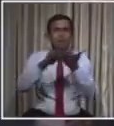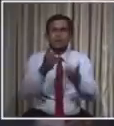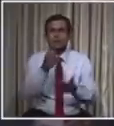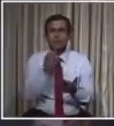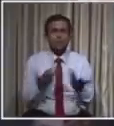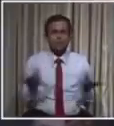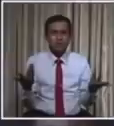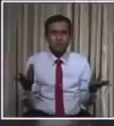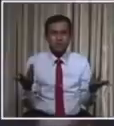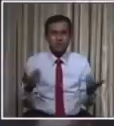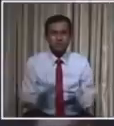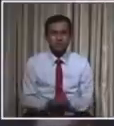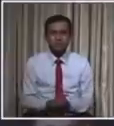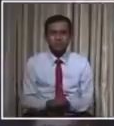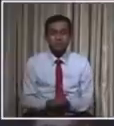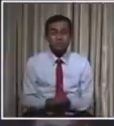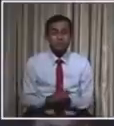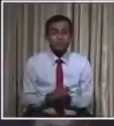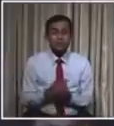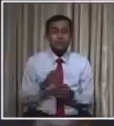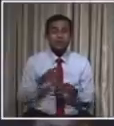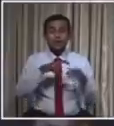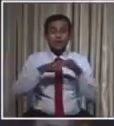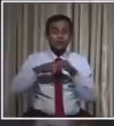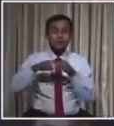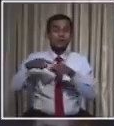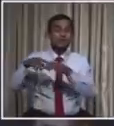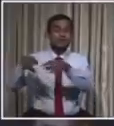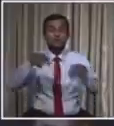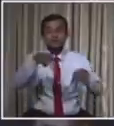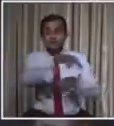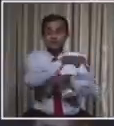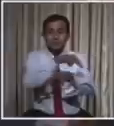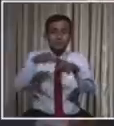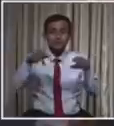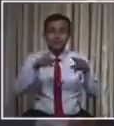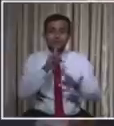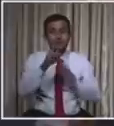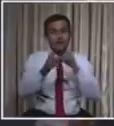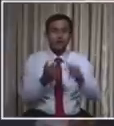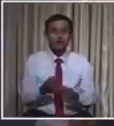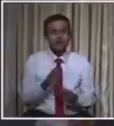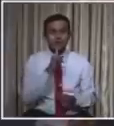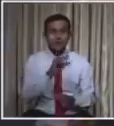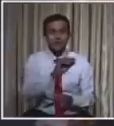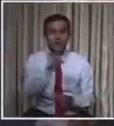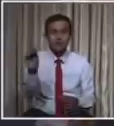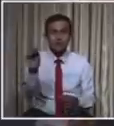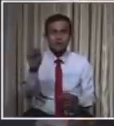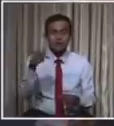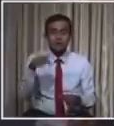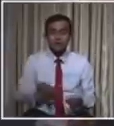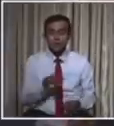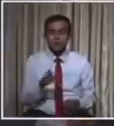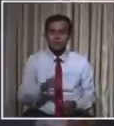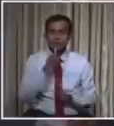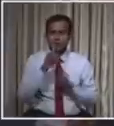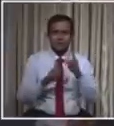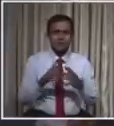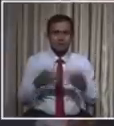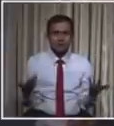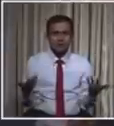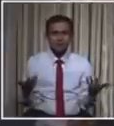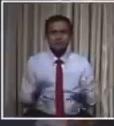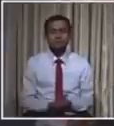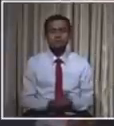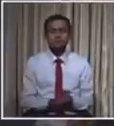අවශ්‍යතාවයක් නැහැ හරිද හැබැයි රූප සුන්දරියොත් එක තැන් තැන් වල යන්නේවා ඒව කියා ගන්න ඕන නම් කියලා දෙන්න මෙතන මම මෙච්චර දවස් ඔවා කතා කරන්නේ නැහැ